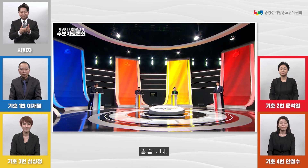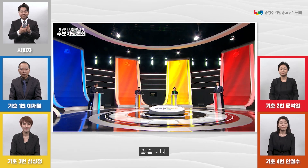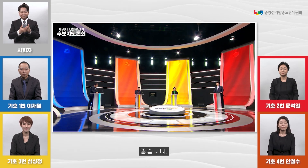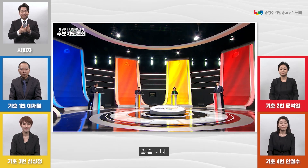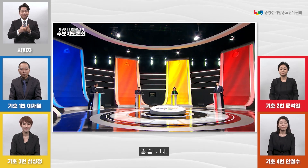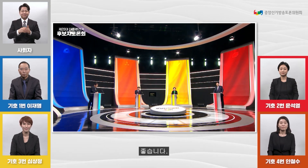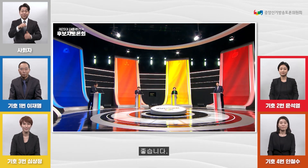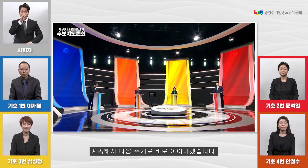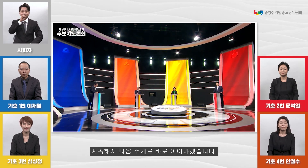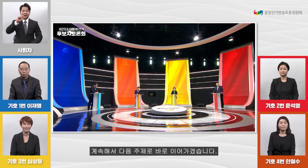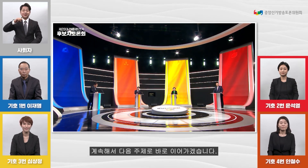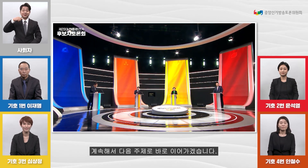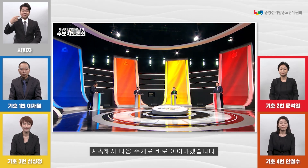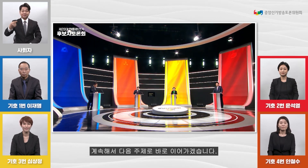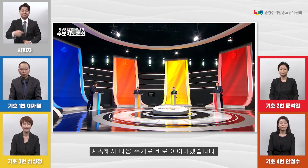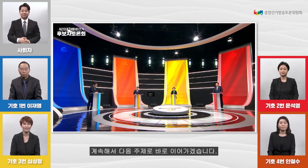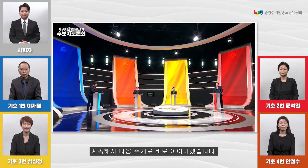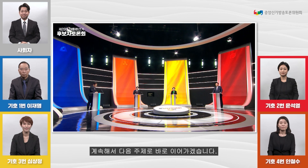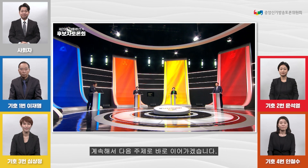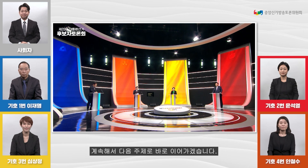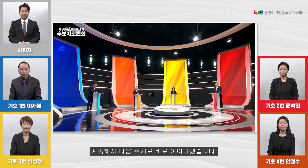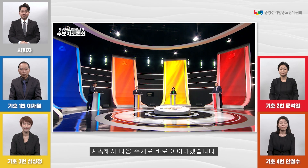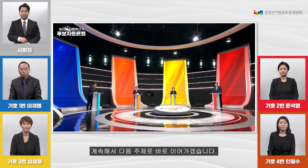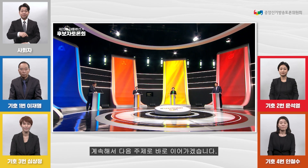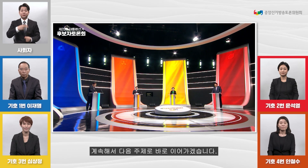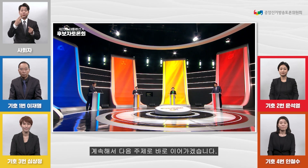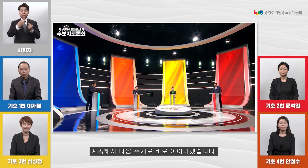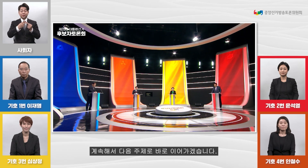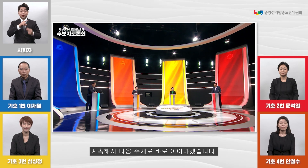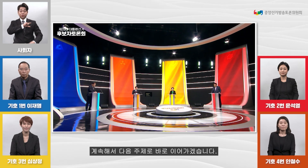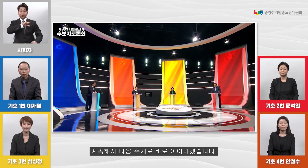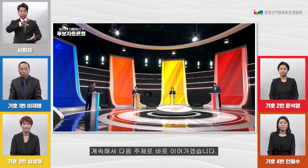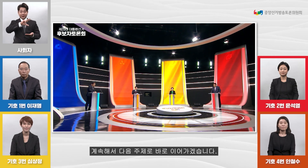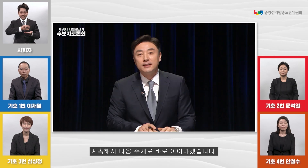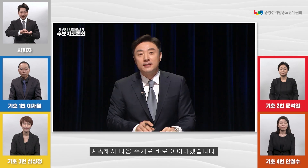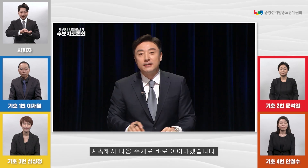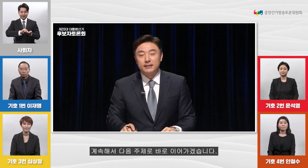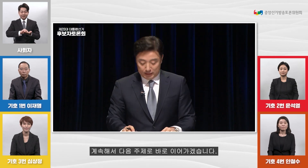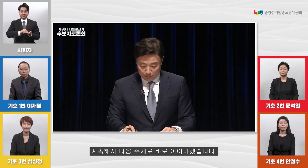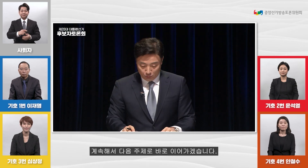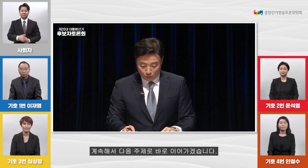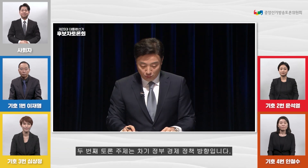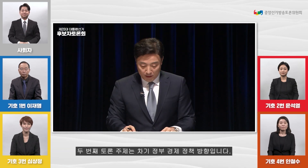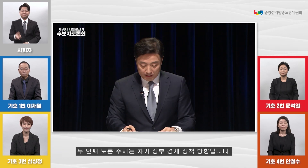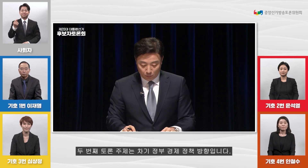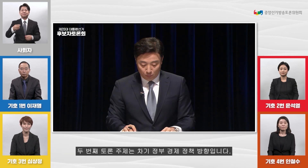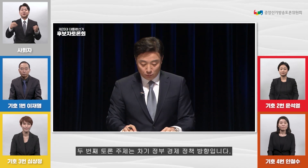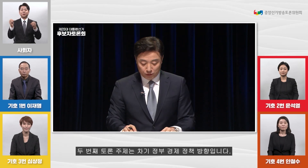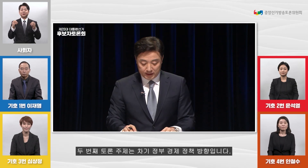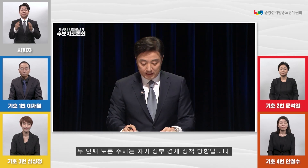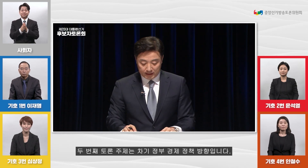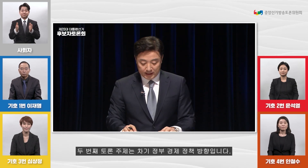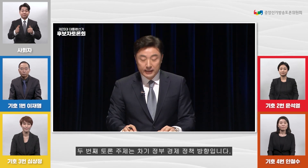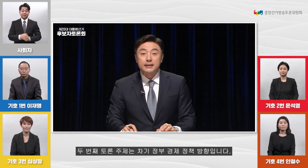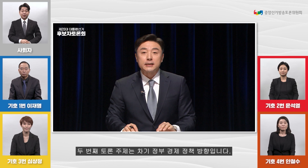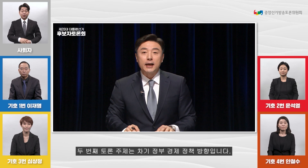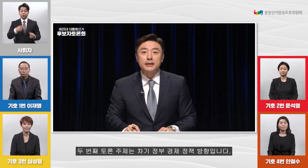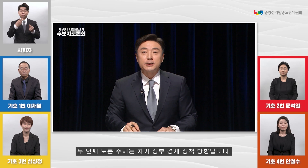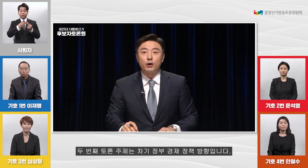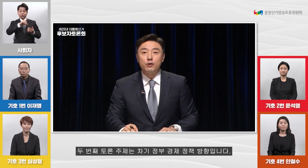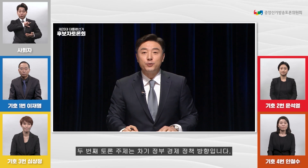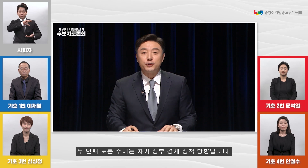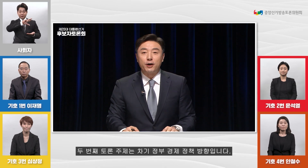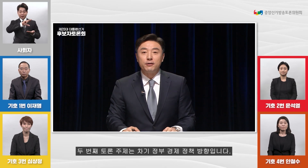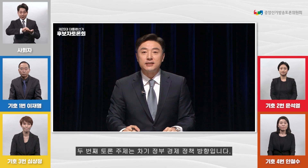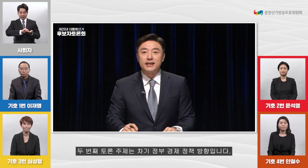네, 좋습니다. 계속해서 다음 주제로 바로 이어가겠습니다. 이 두 번째 토론 주제는